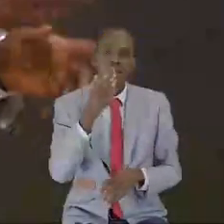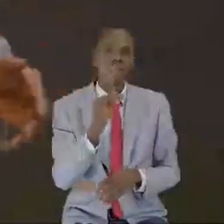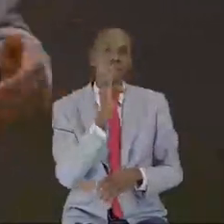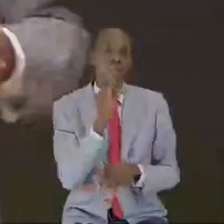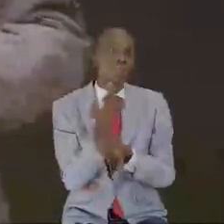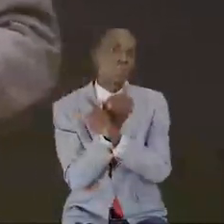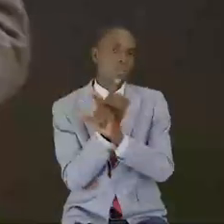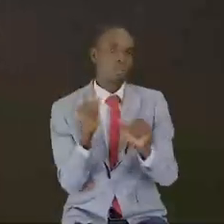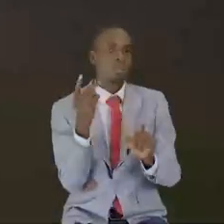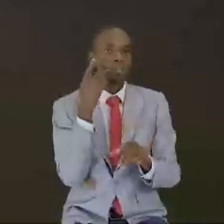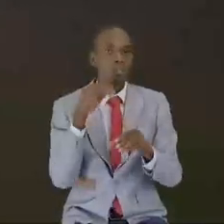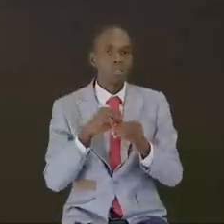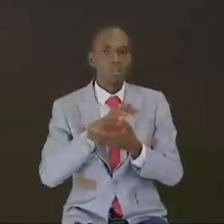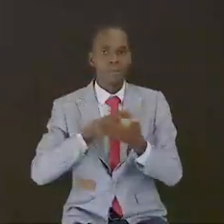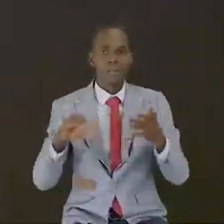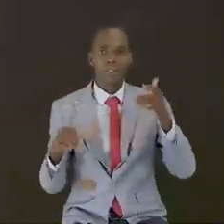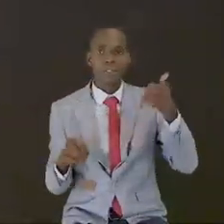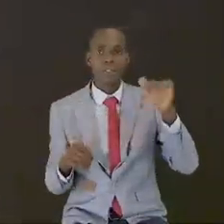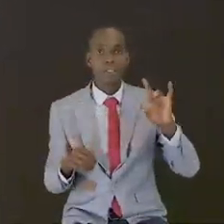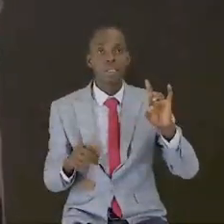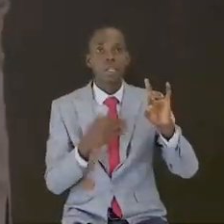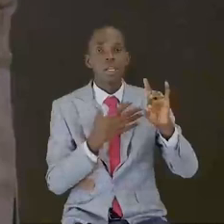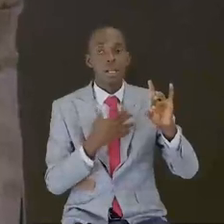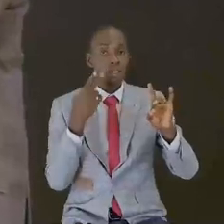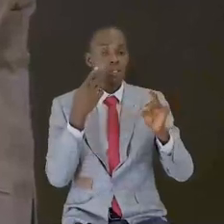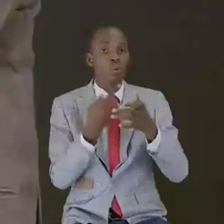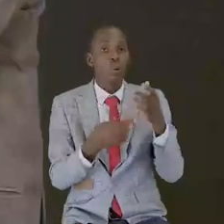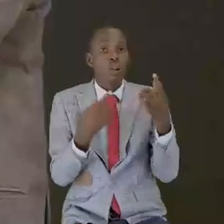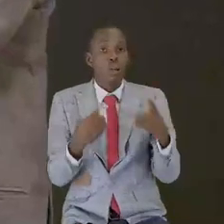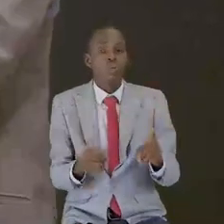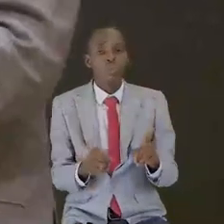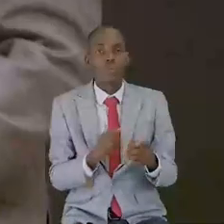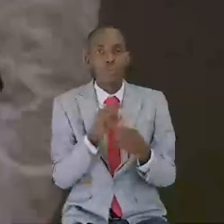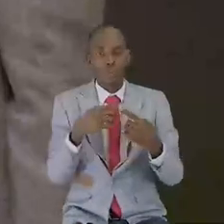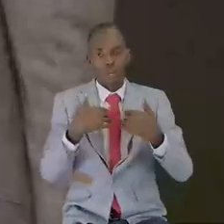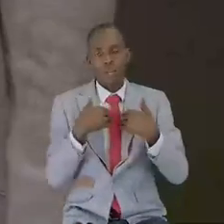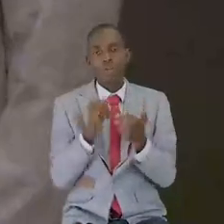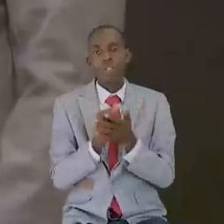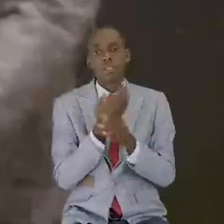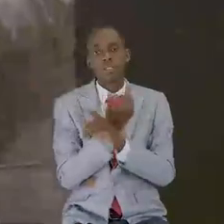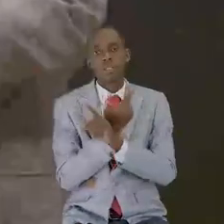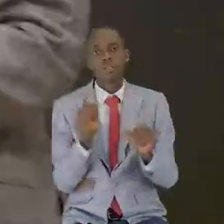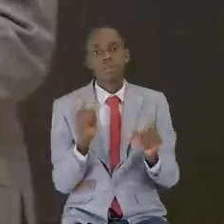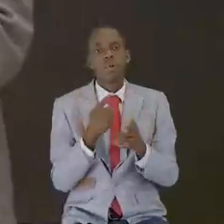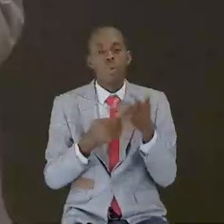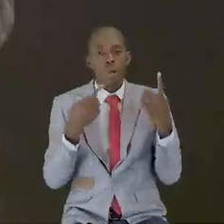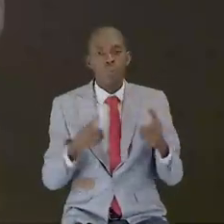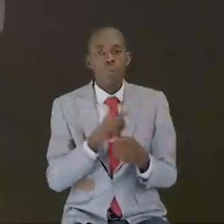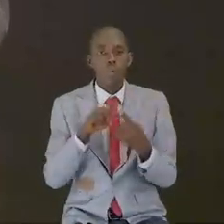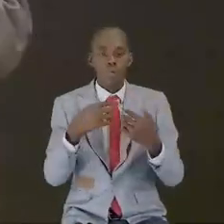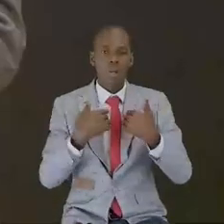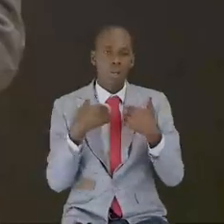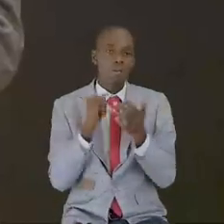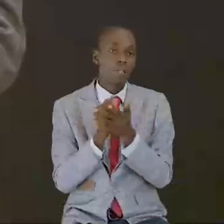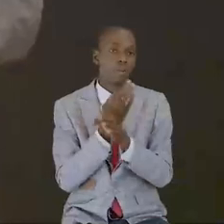liberté. Verset 18, et voyez les résultats de cette libération, le résultat de cette liberté.